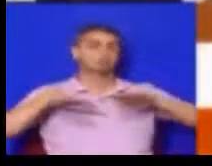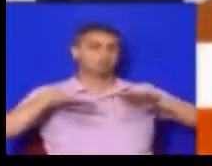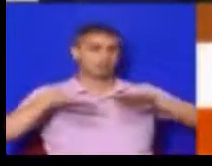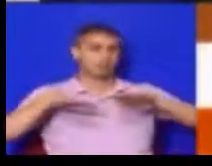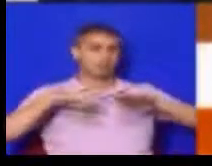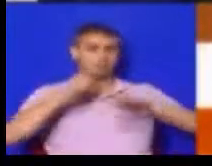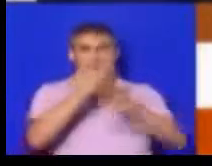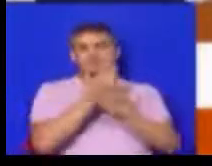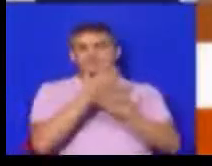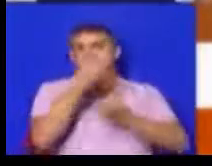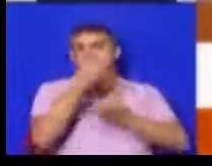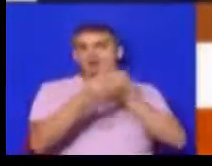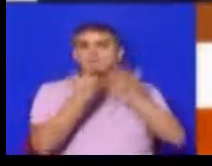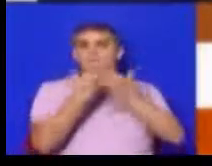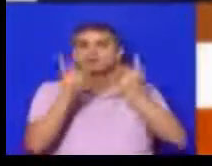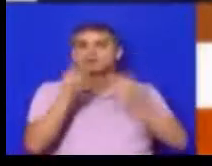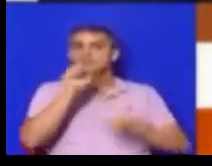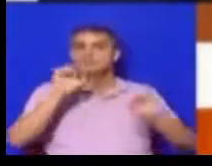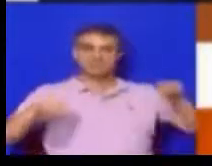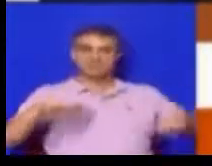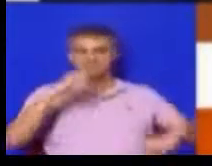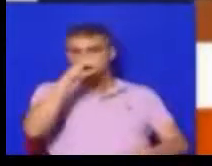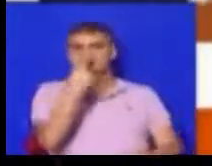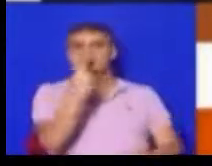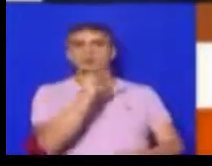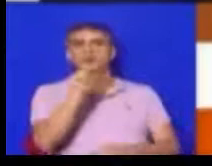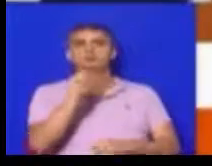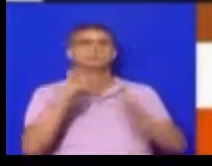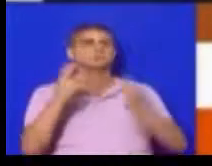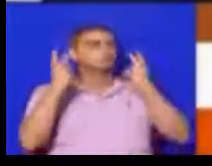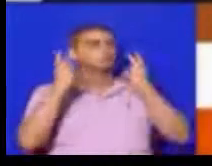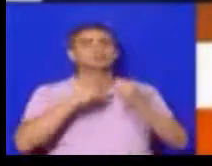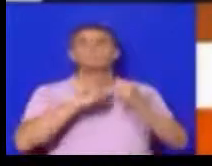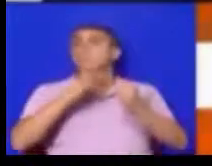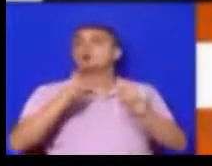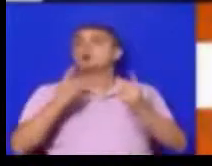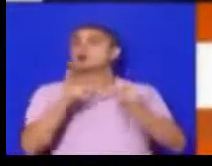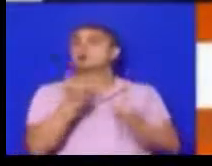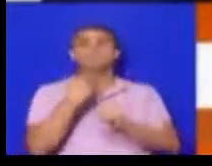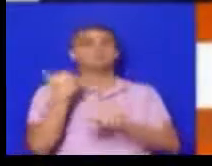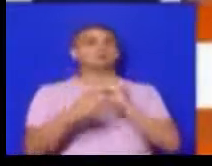ברר עם הנשיא שני נושאים מאוד חשובים. מה קורה אם לא מגיעים להסכם?